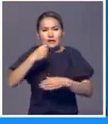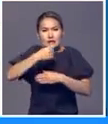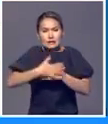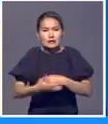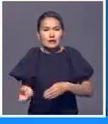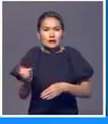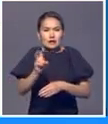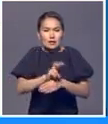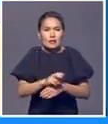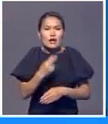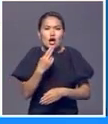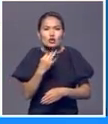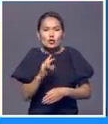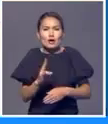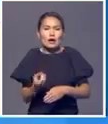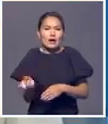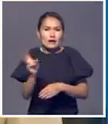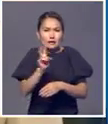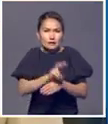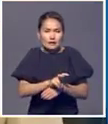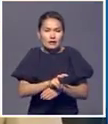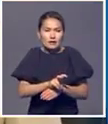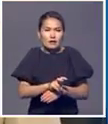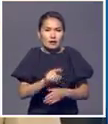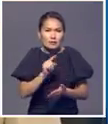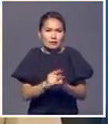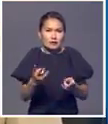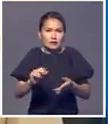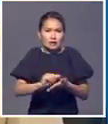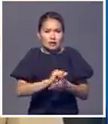немесе халыққа қызмет көрсету орталығына қосымша барудың қажеті жоқ. Социальное страхование